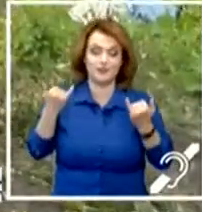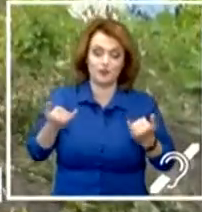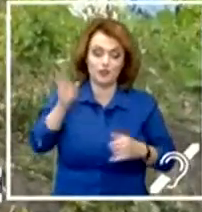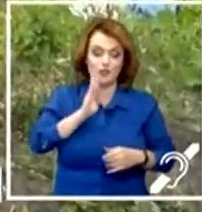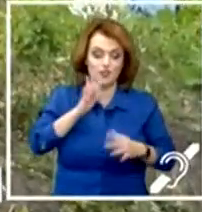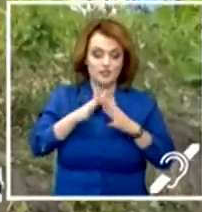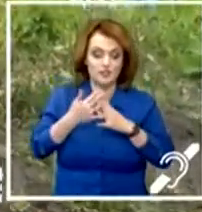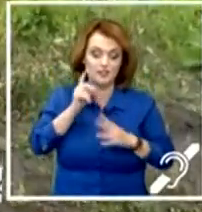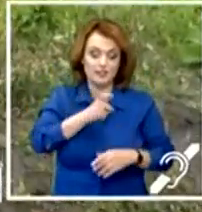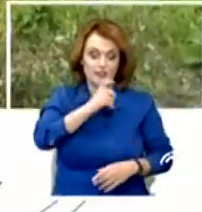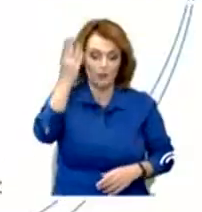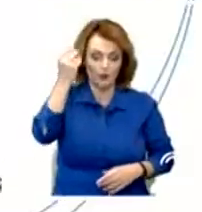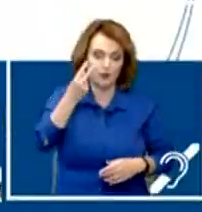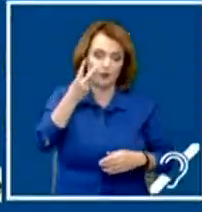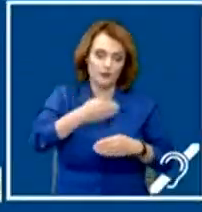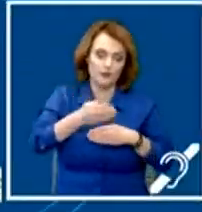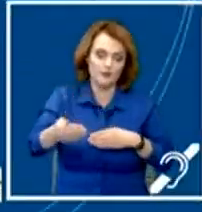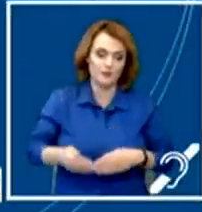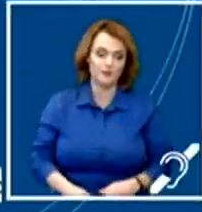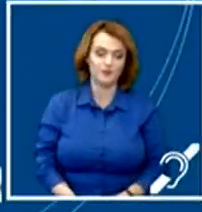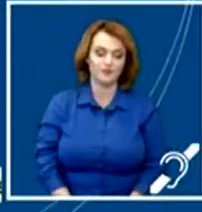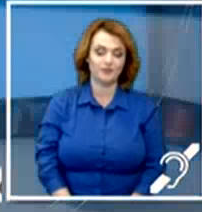Moldova, vedeți în telejurnal.